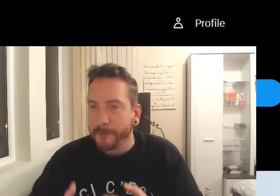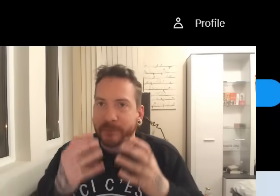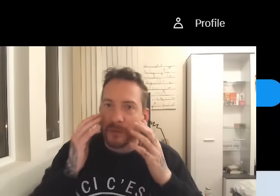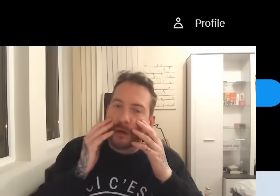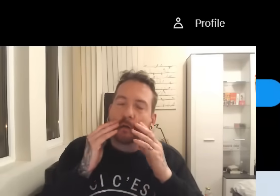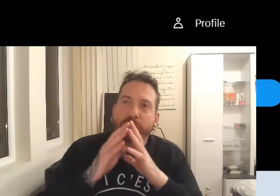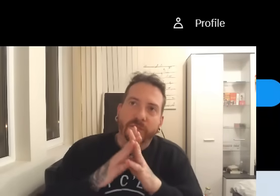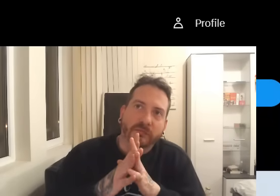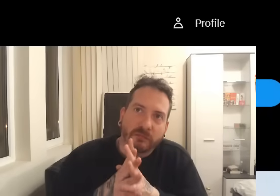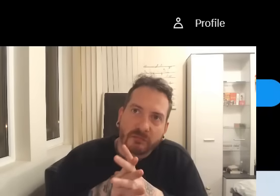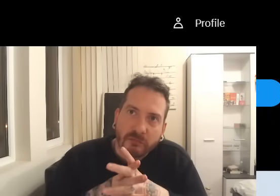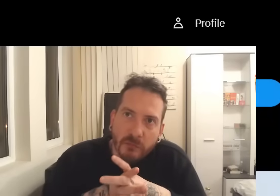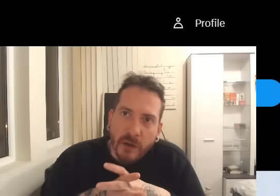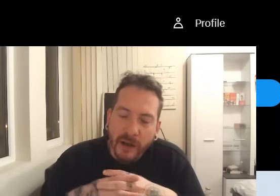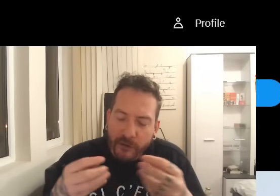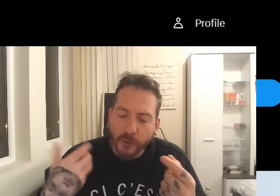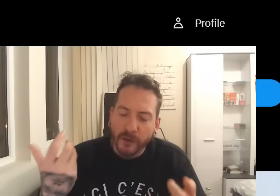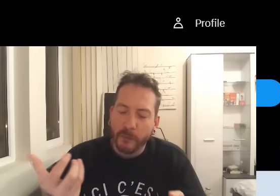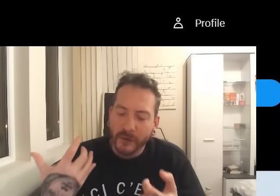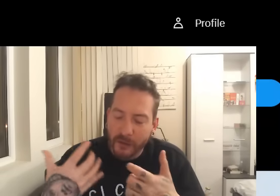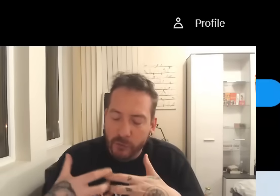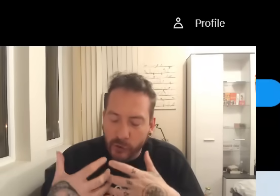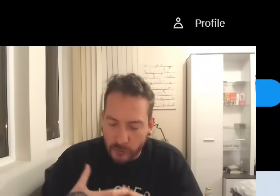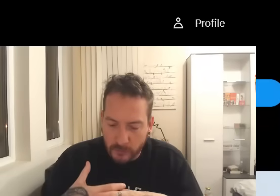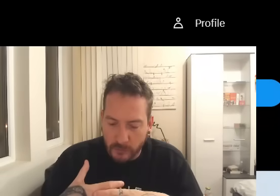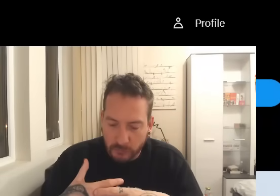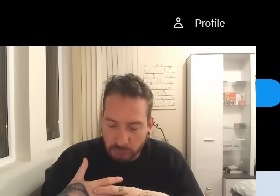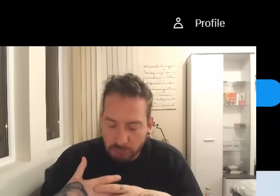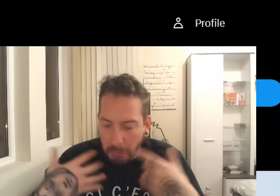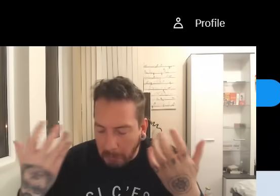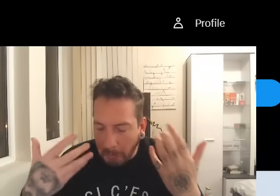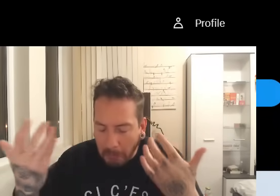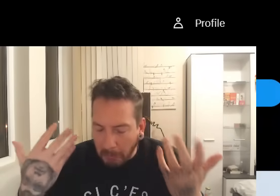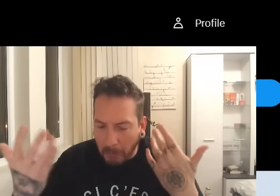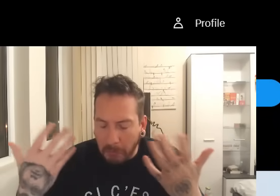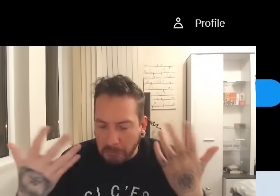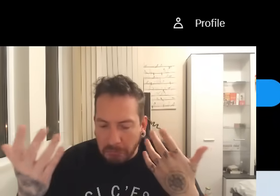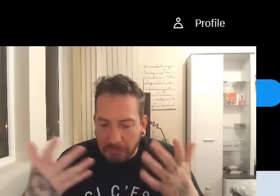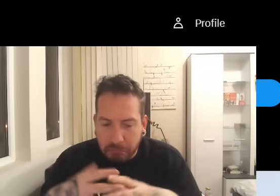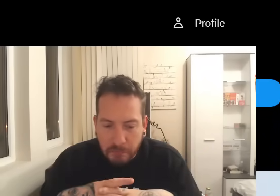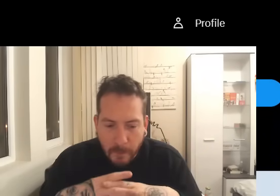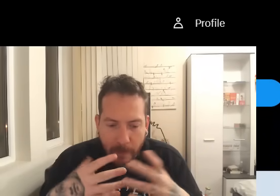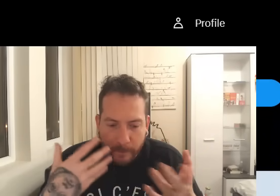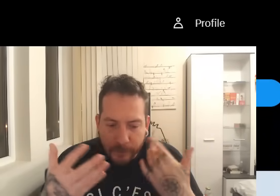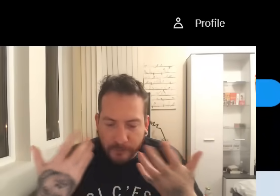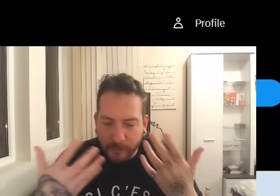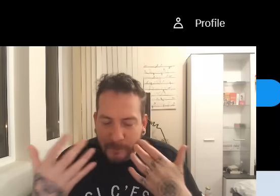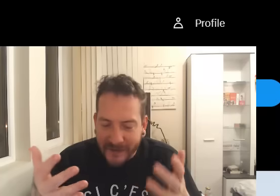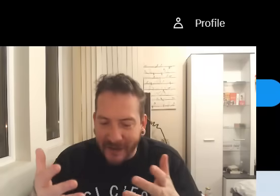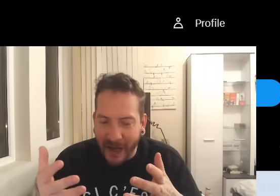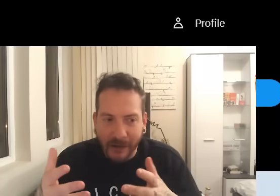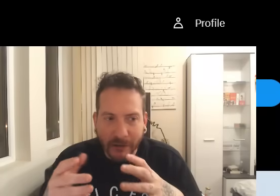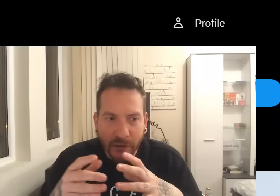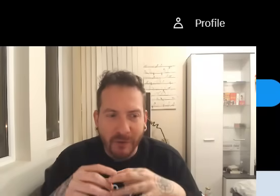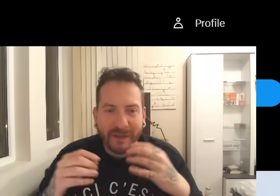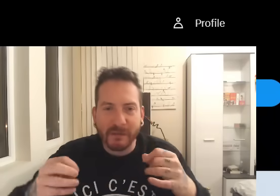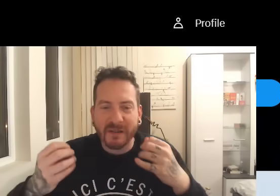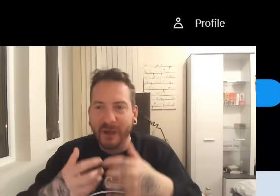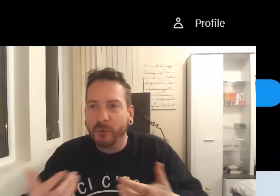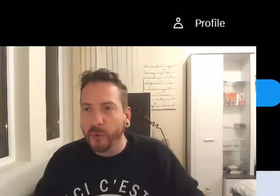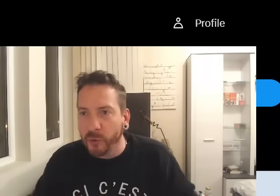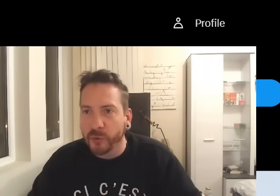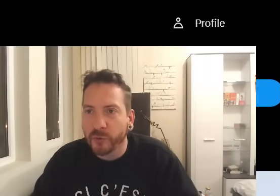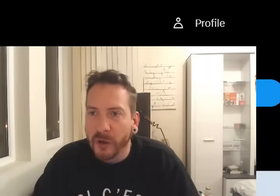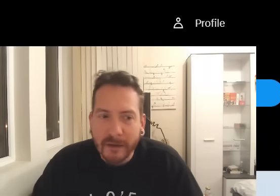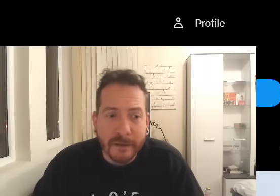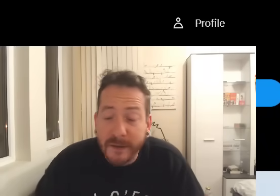que ça est-ce que vraiment ça vous semble bizarre que Sébastien